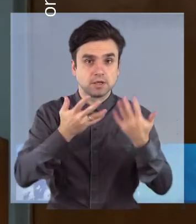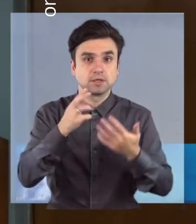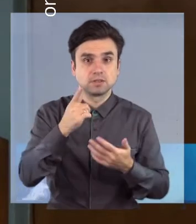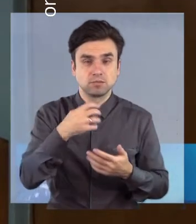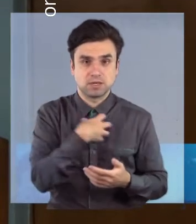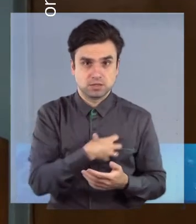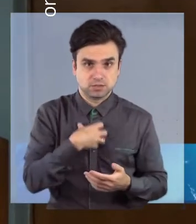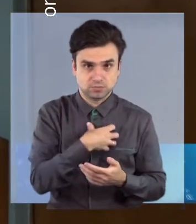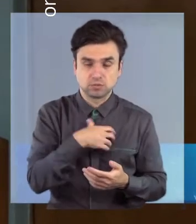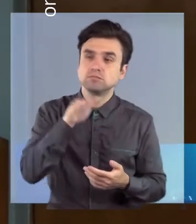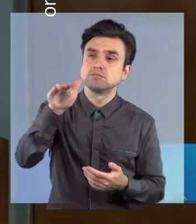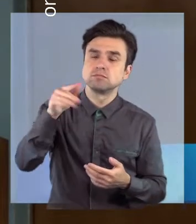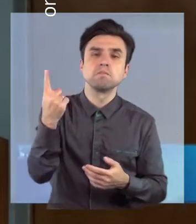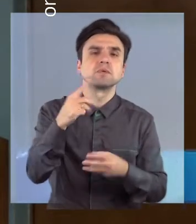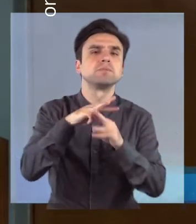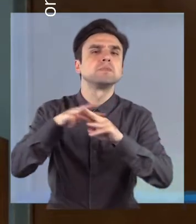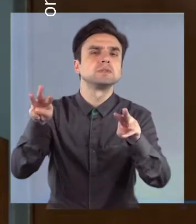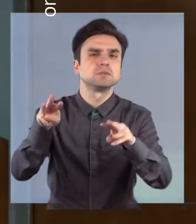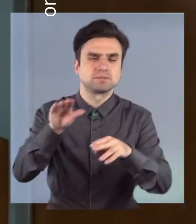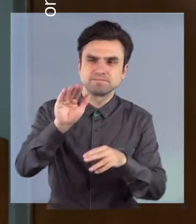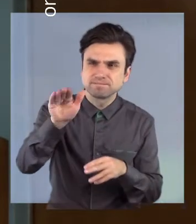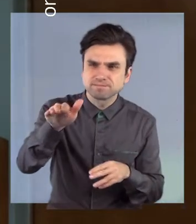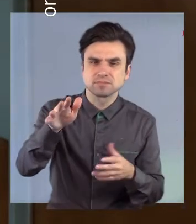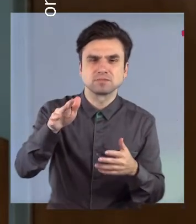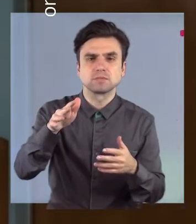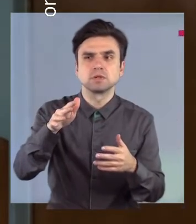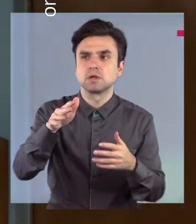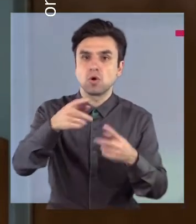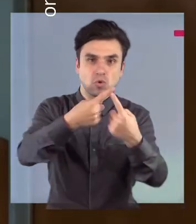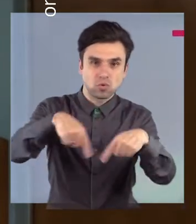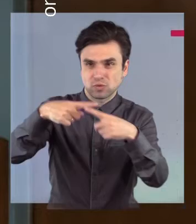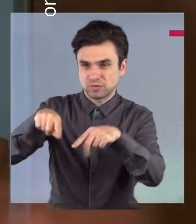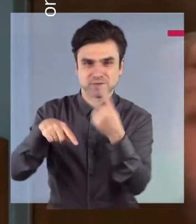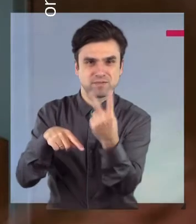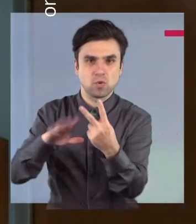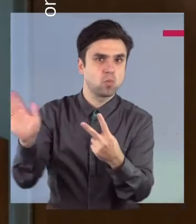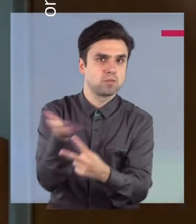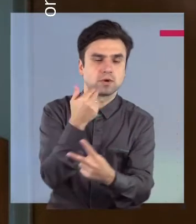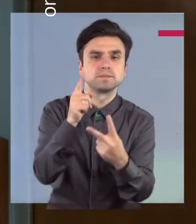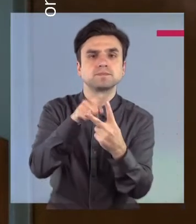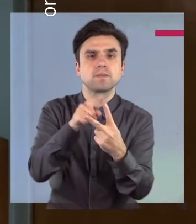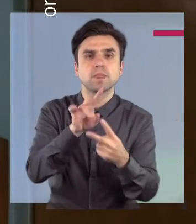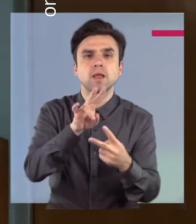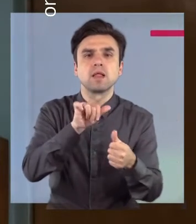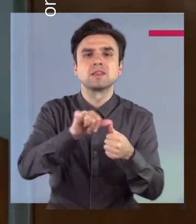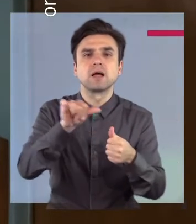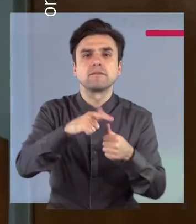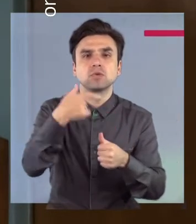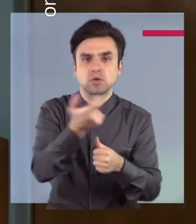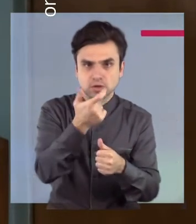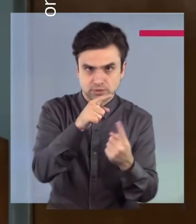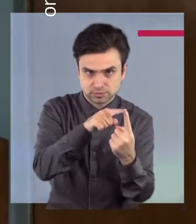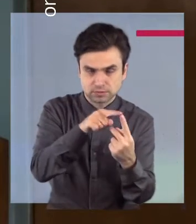к премьер-министру, чтобы исключить вот эти две составляющие, как НАК «Нафтогаз» и Национальную